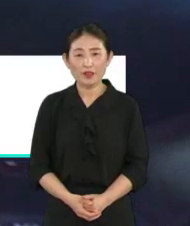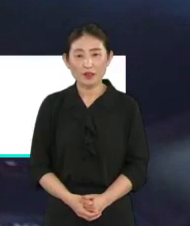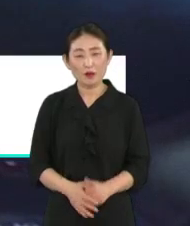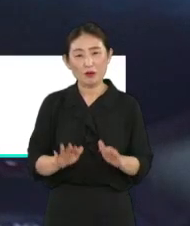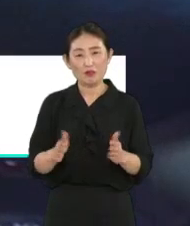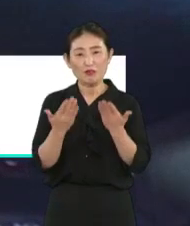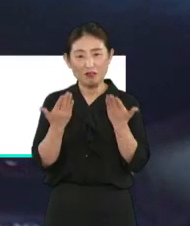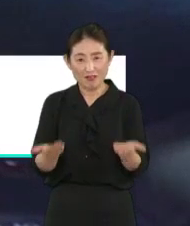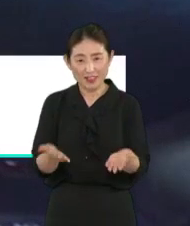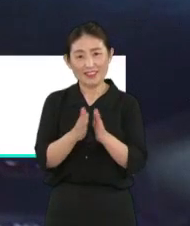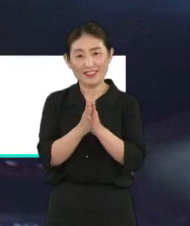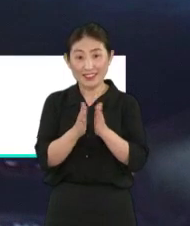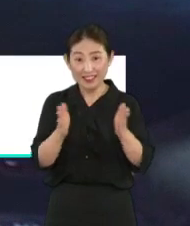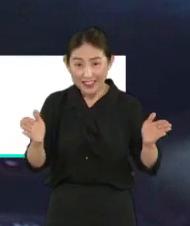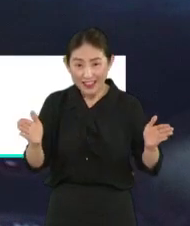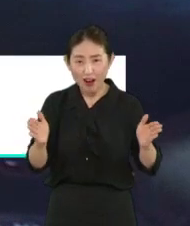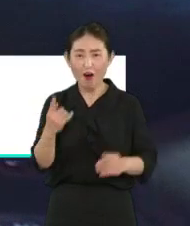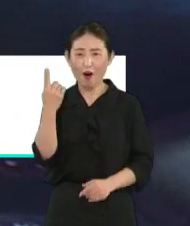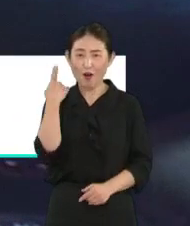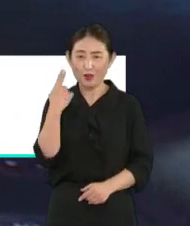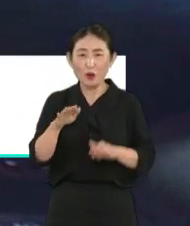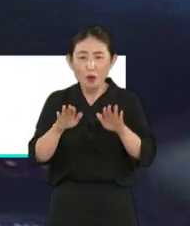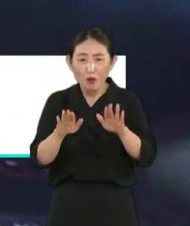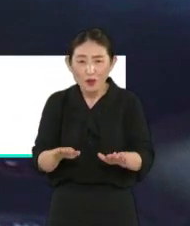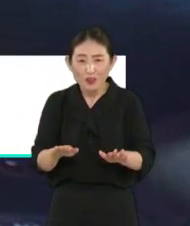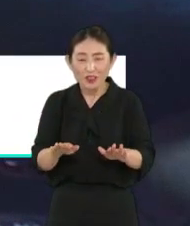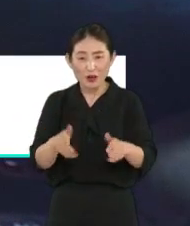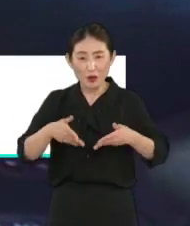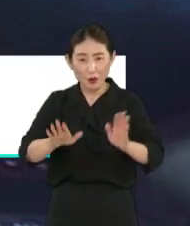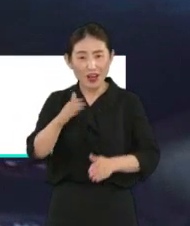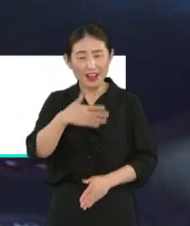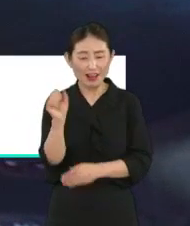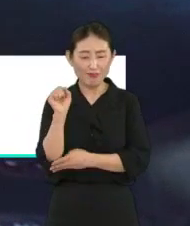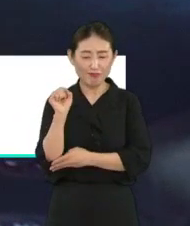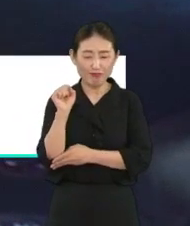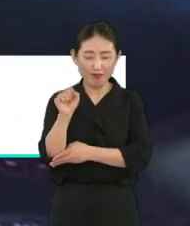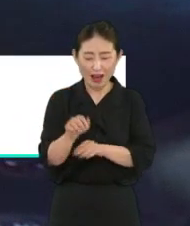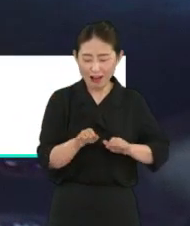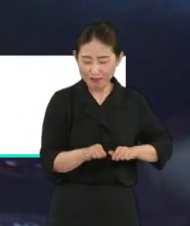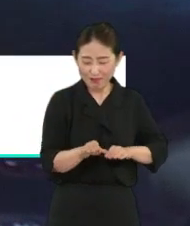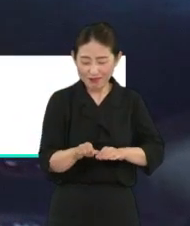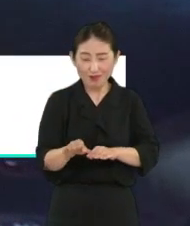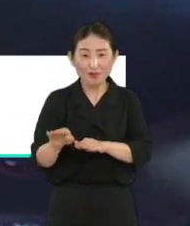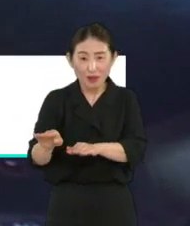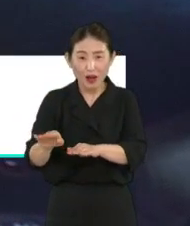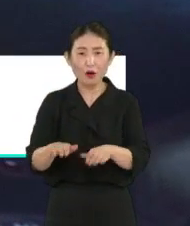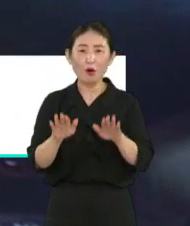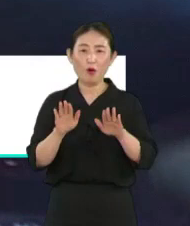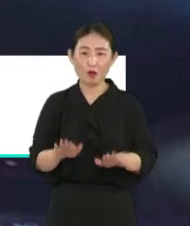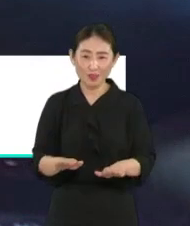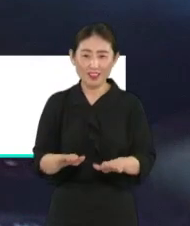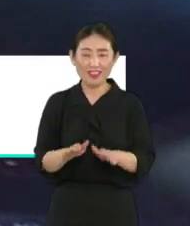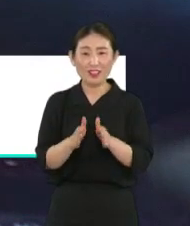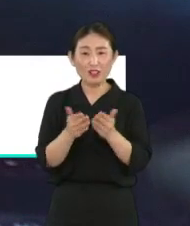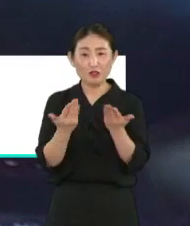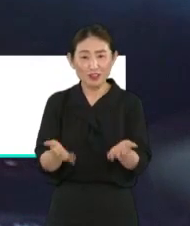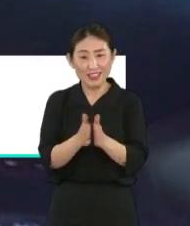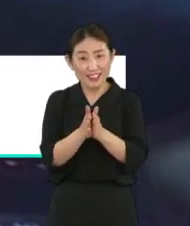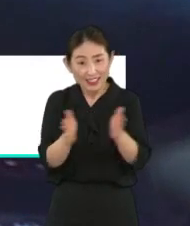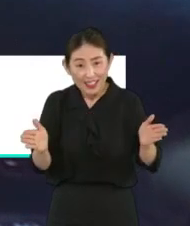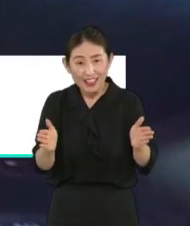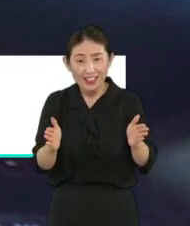본격적인 추석 연휴가 시작되면서 어제에 이어 오늘도 귀성 행렬이 이어지고 있습니다 특히 오늘은 추석 연휴 첫 날을 맞아서